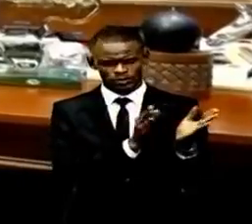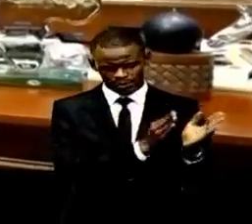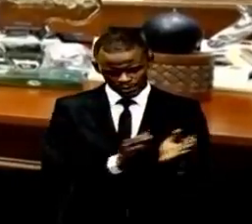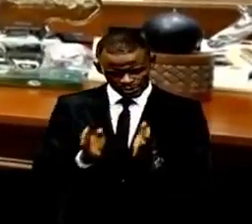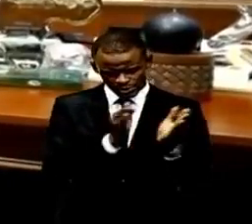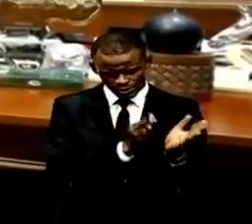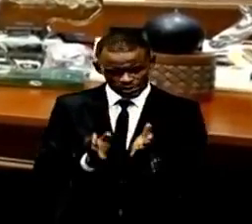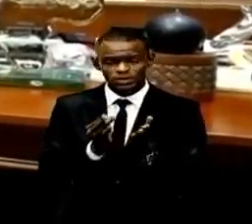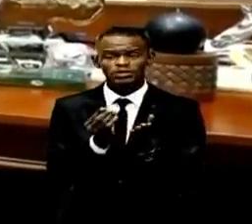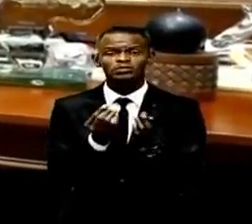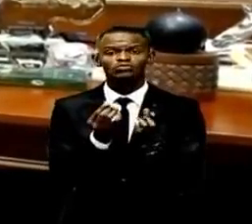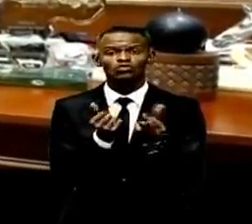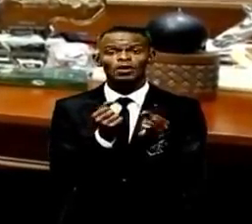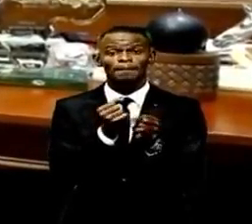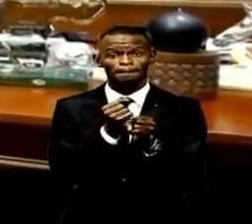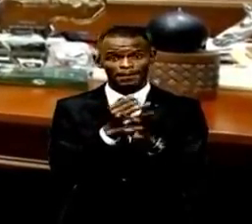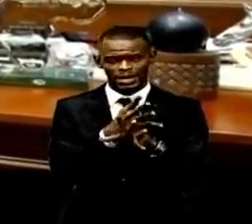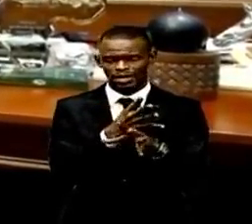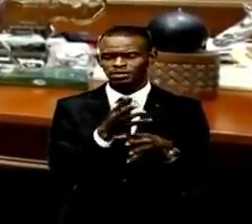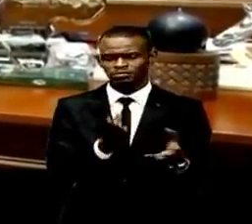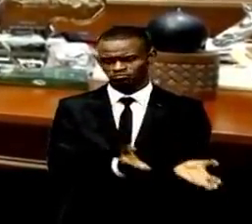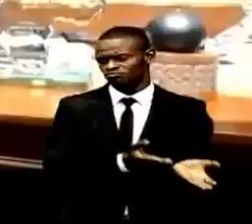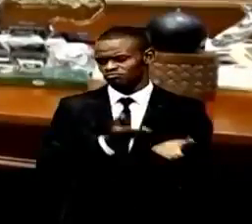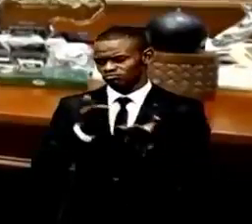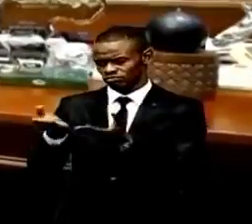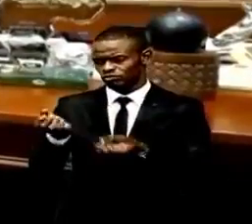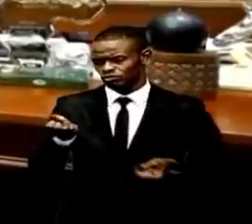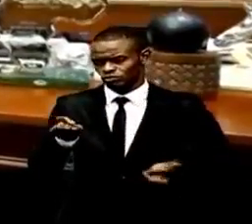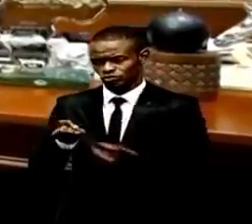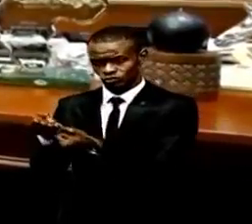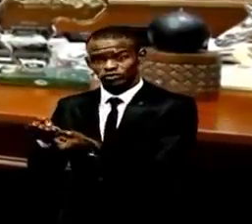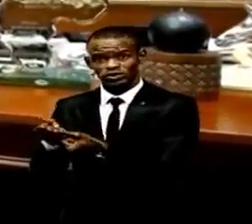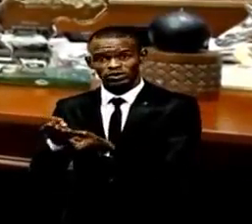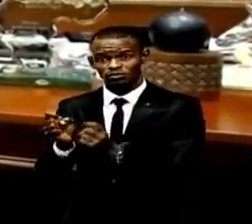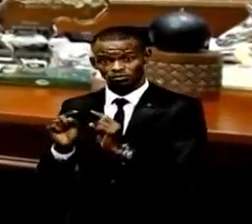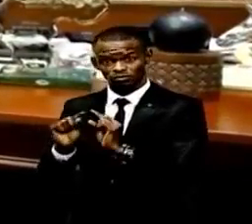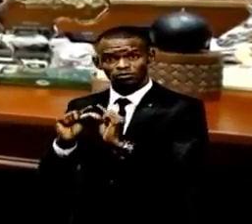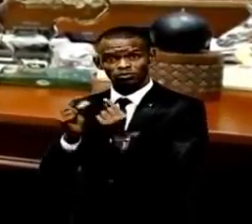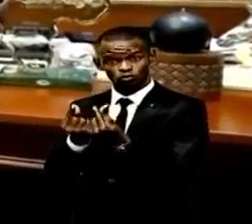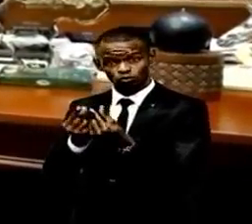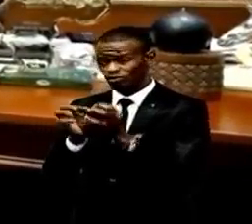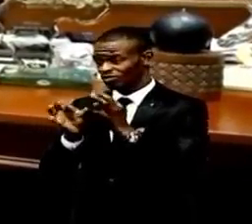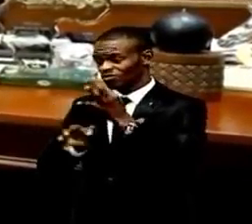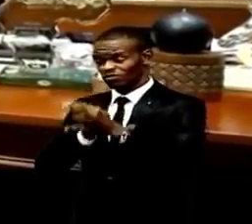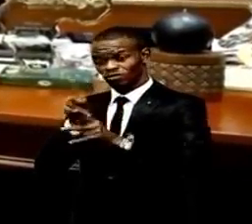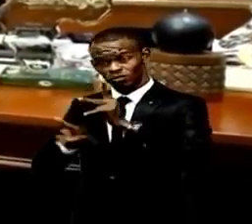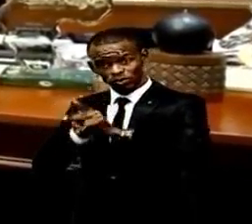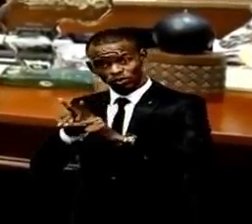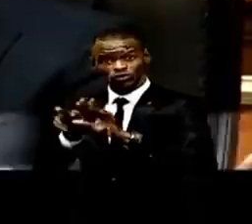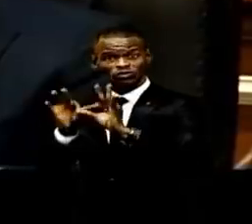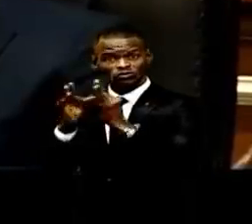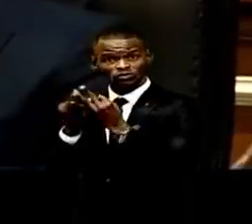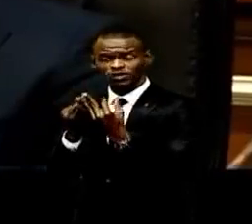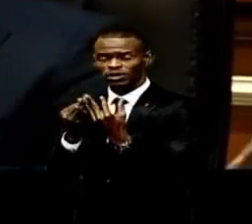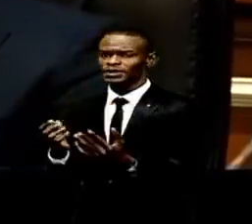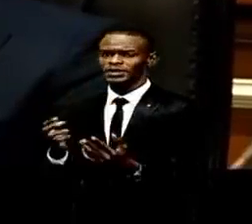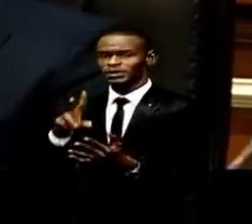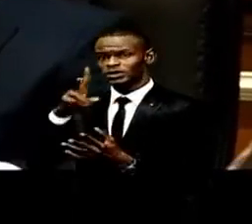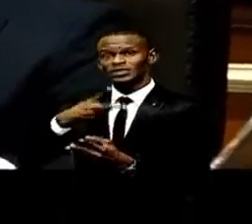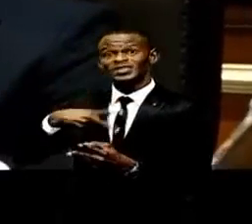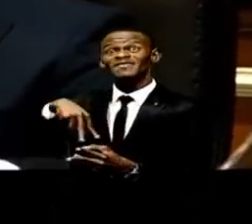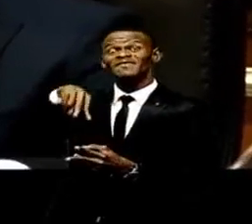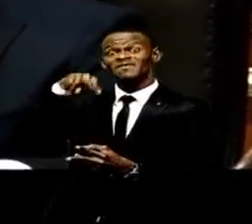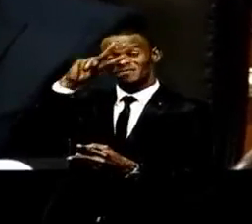ses compatriotes ainsi qu'à nos vaillants militaires engagés au front un appui sans faille. Aussi,